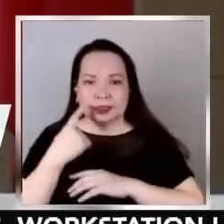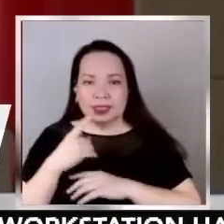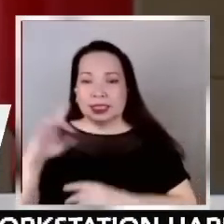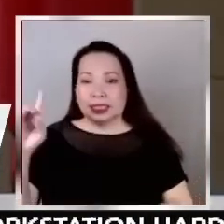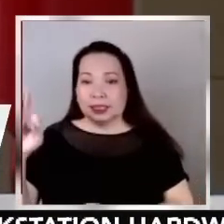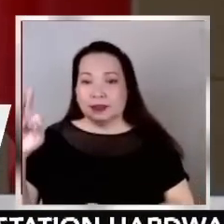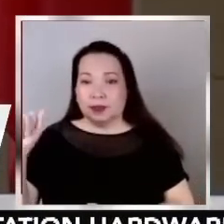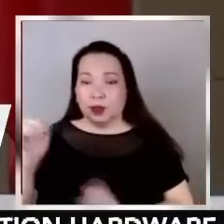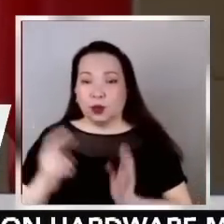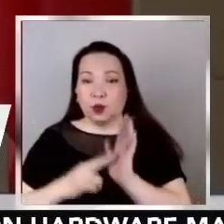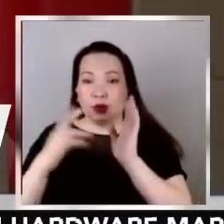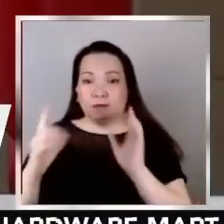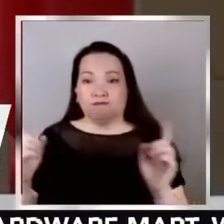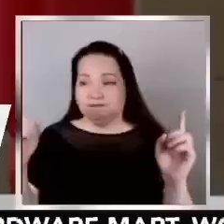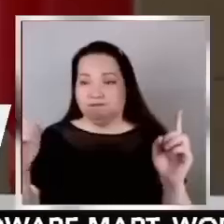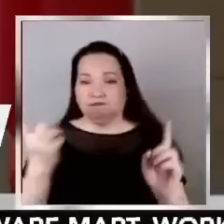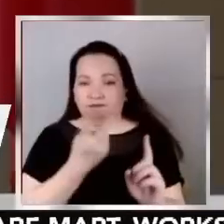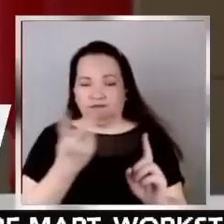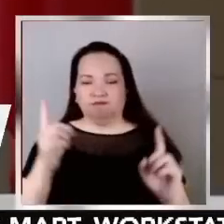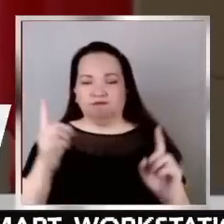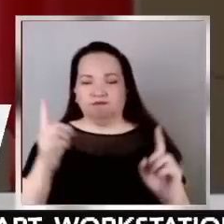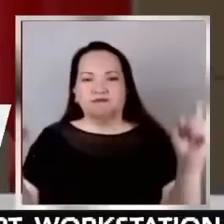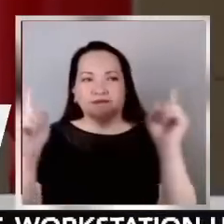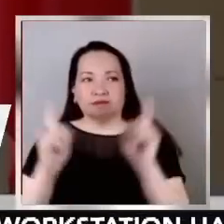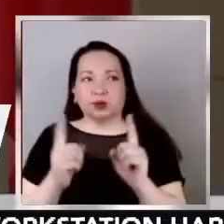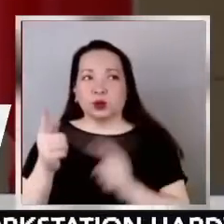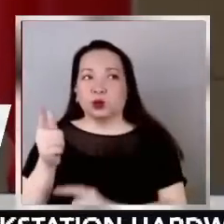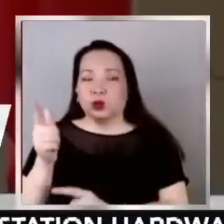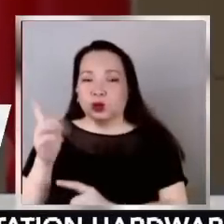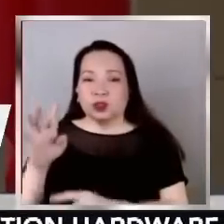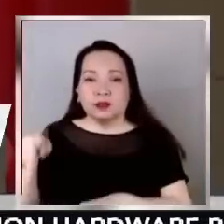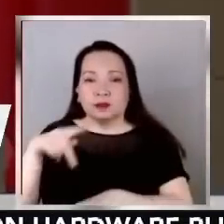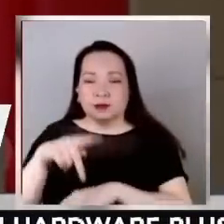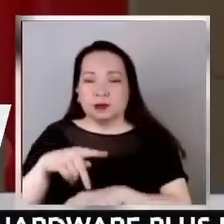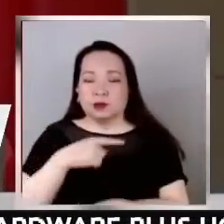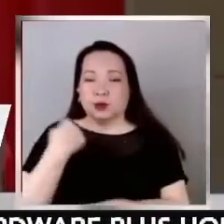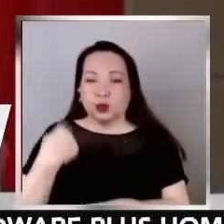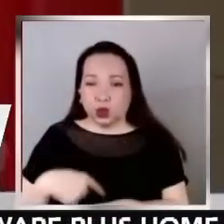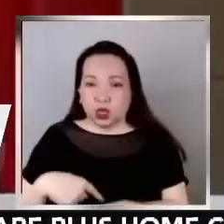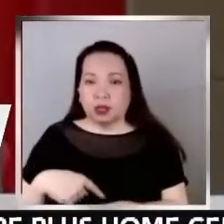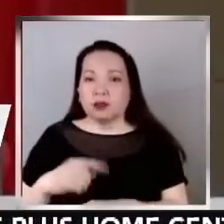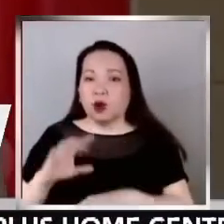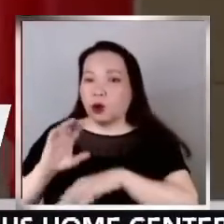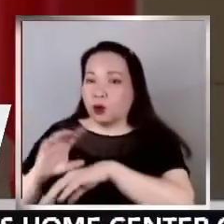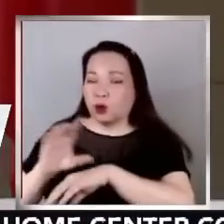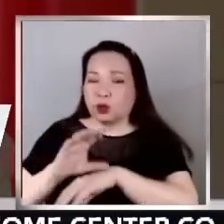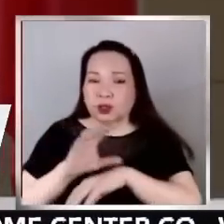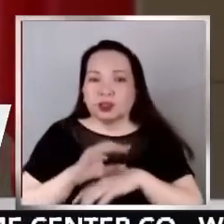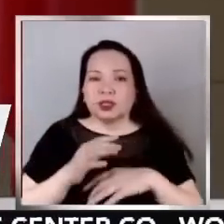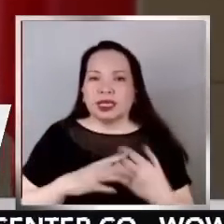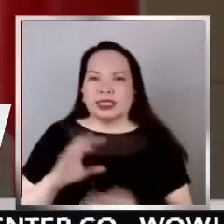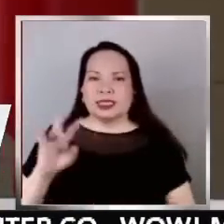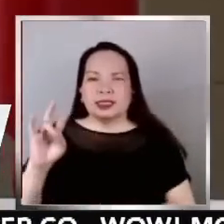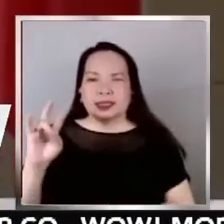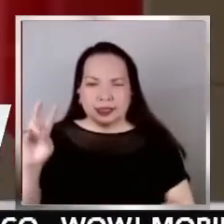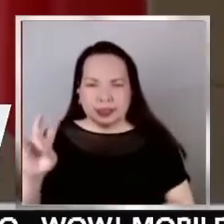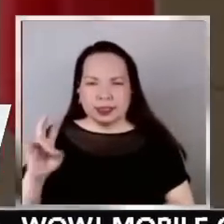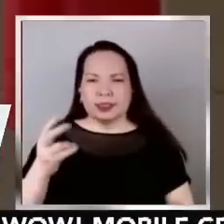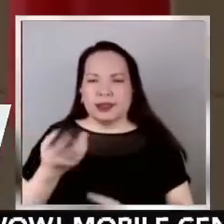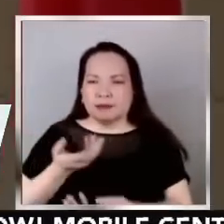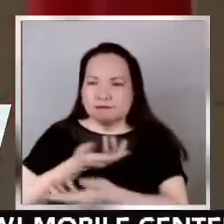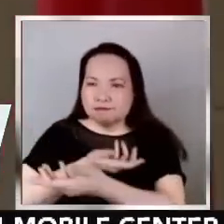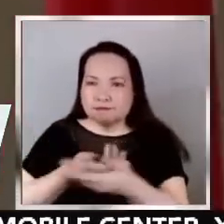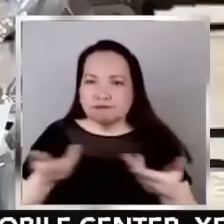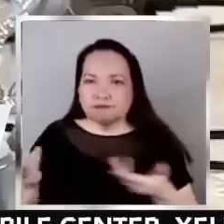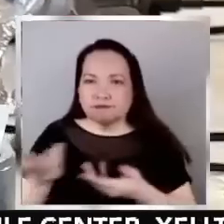dalawang bansa sa 23rd Philippine-China Foreign Ministry Consultation at 7th Bilateral Consultative Mechanism on the South